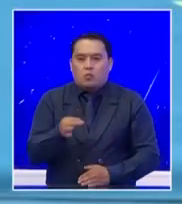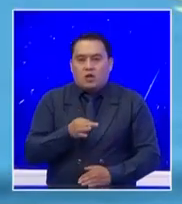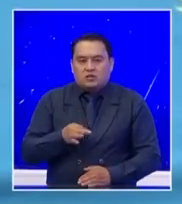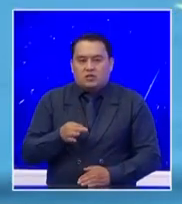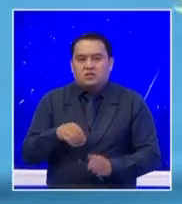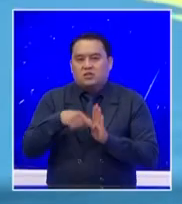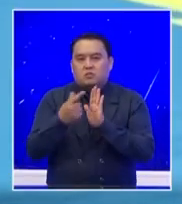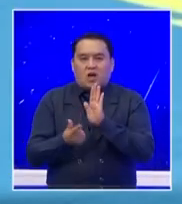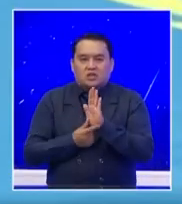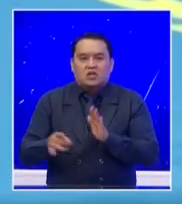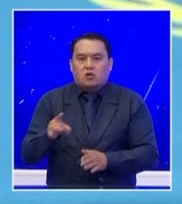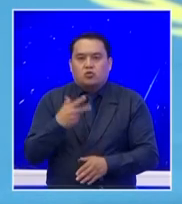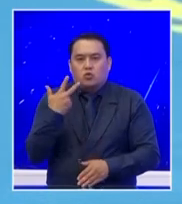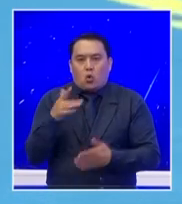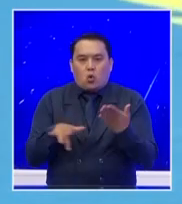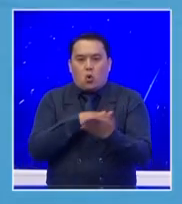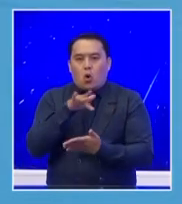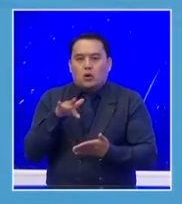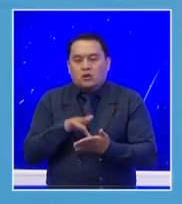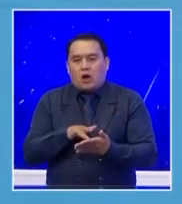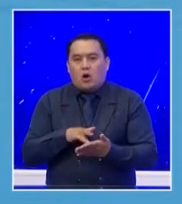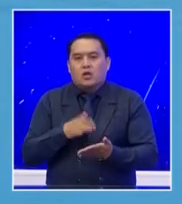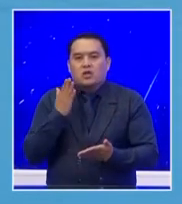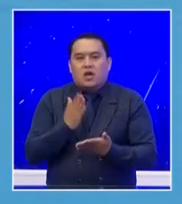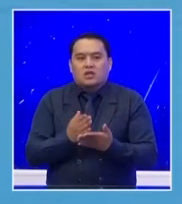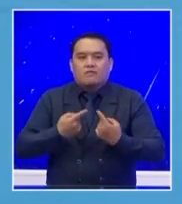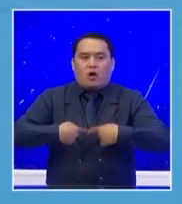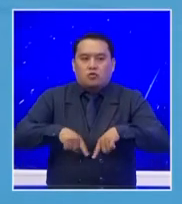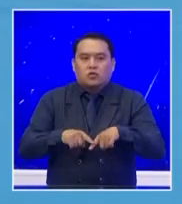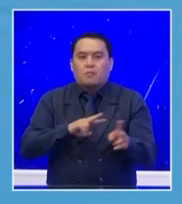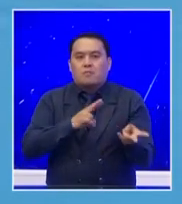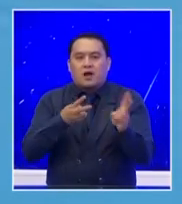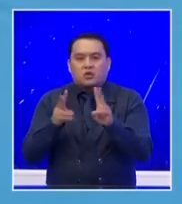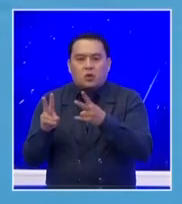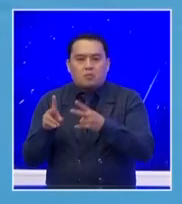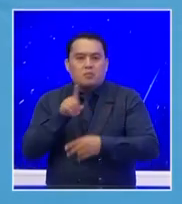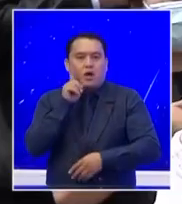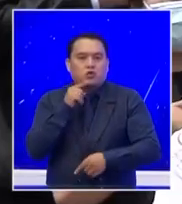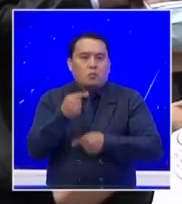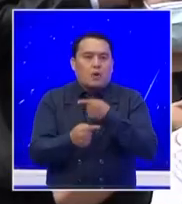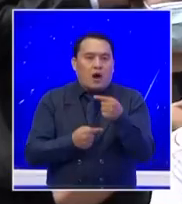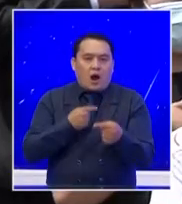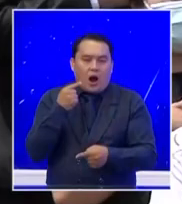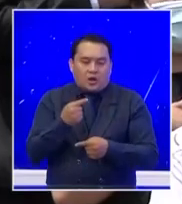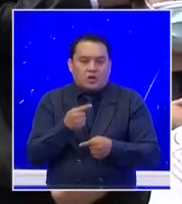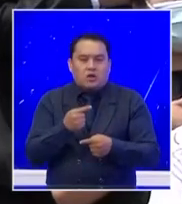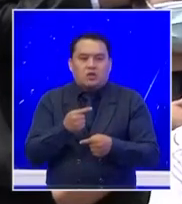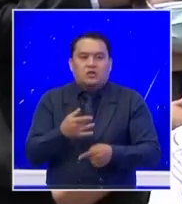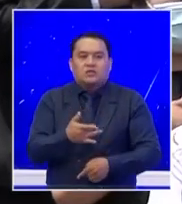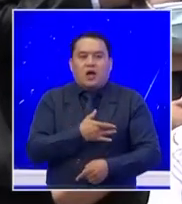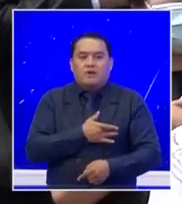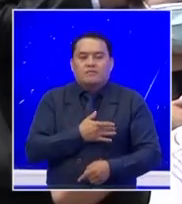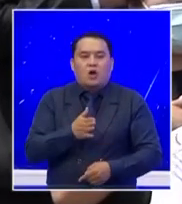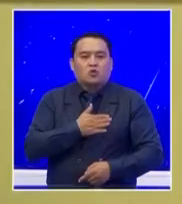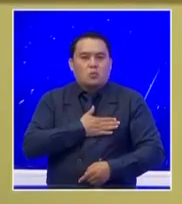всех 17 районах и 3 городах нашего региона ими организован флешмоб, в котором подрастающее поколение, прижимая руки к сердцу, со